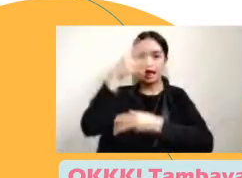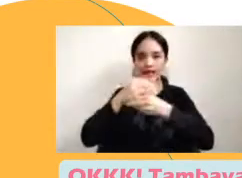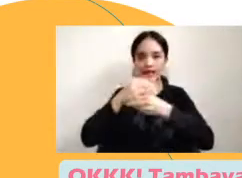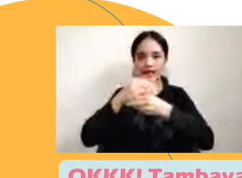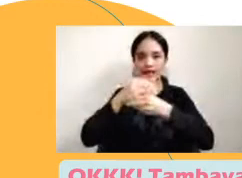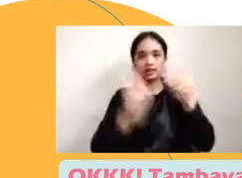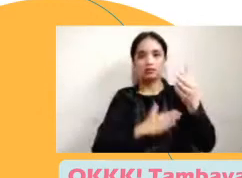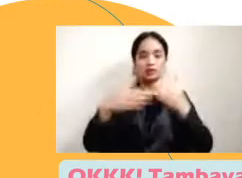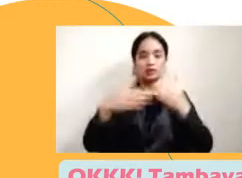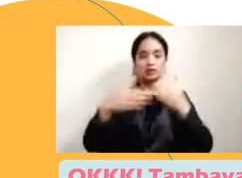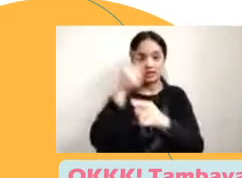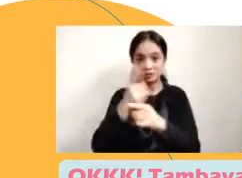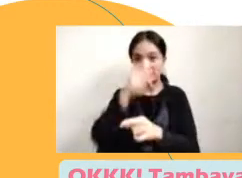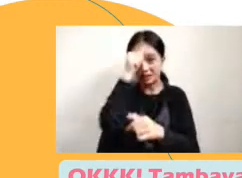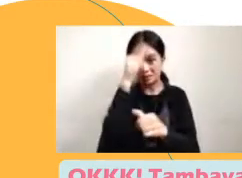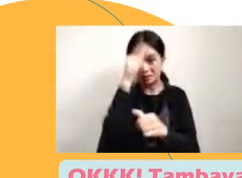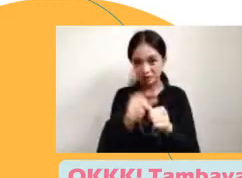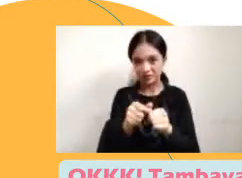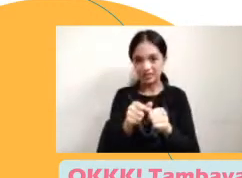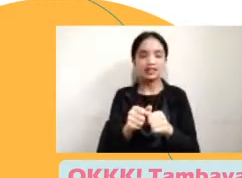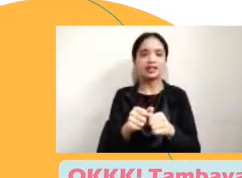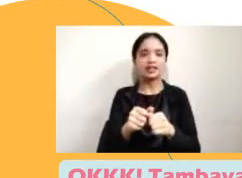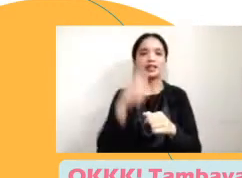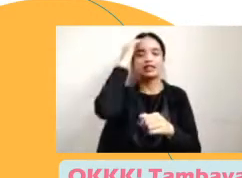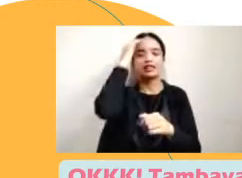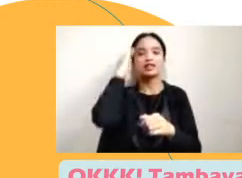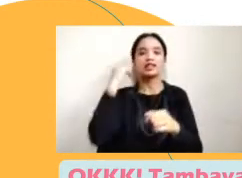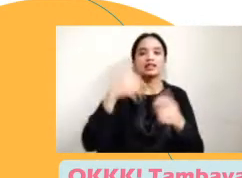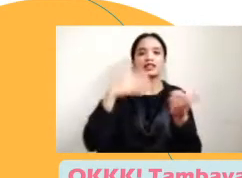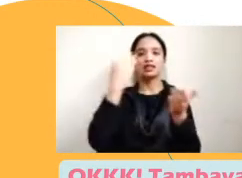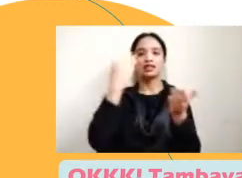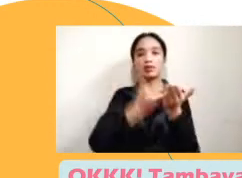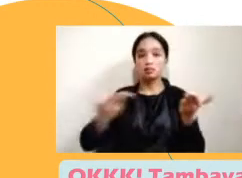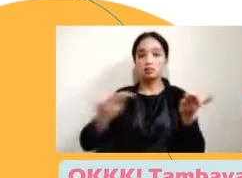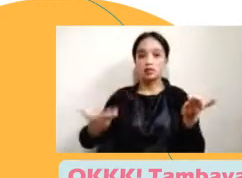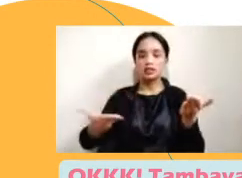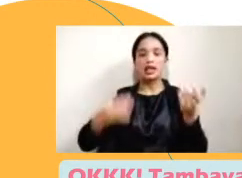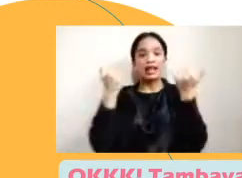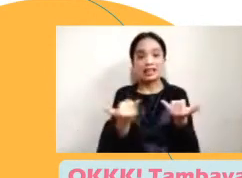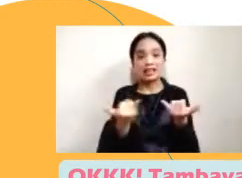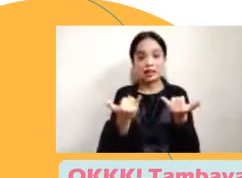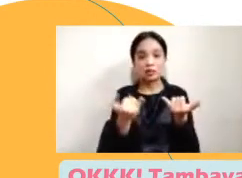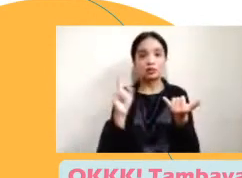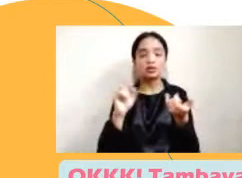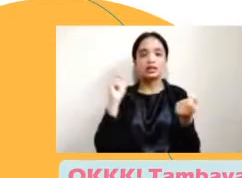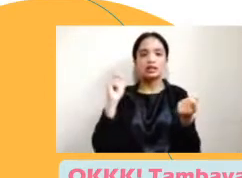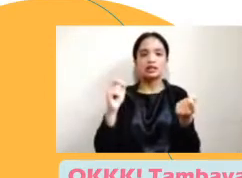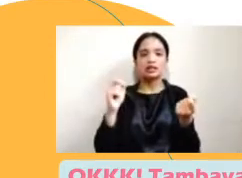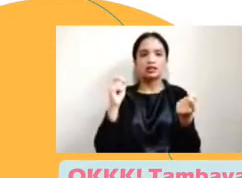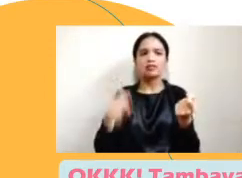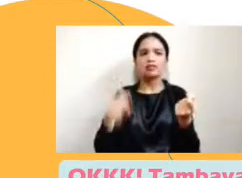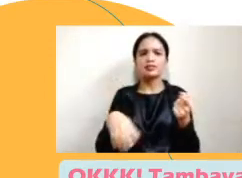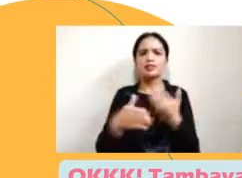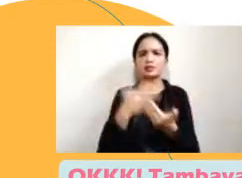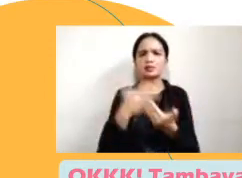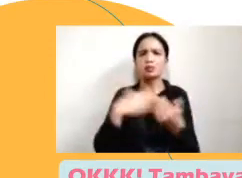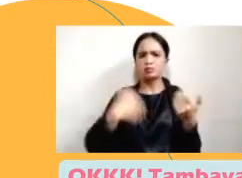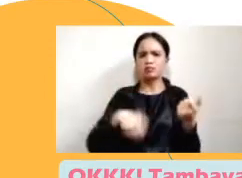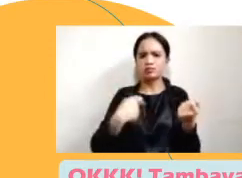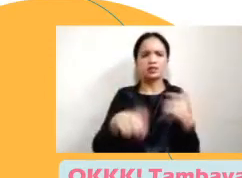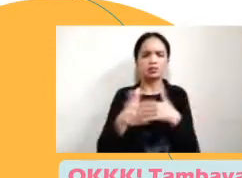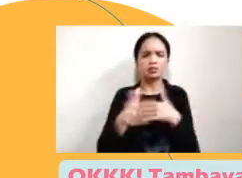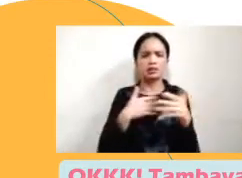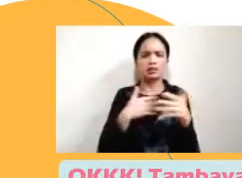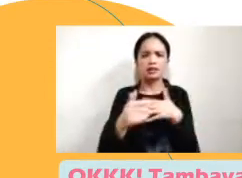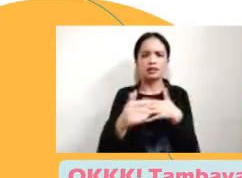ng instrument, na object, instrument. Mm-hmm. Ngayon, tugtugin nyo lang siya kahit papano. Hindi